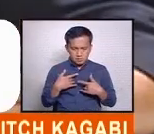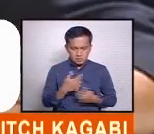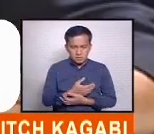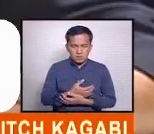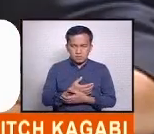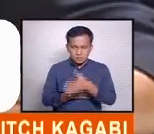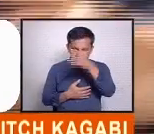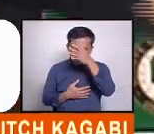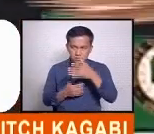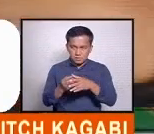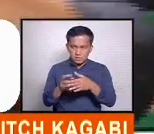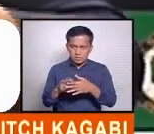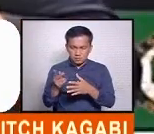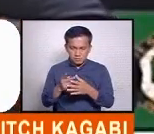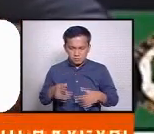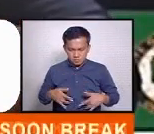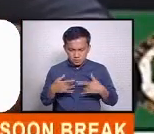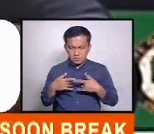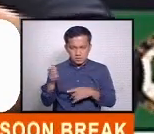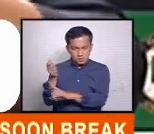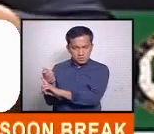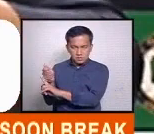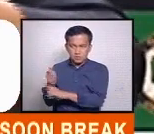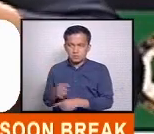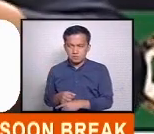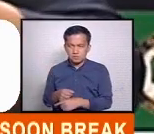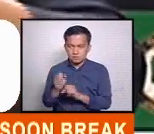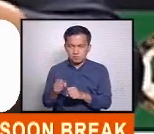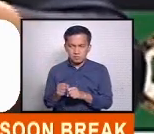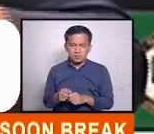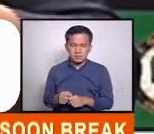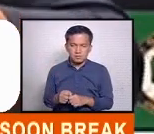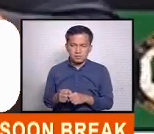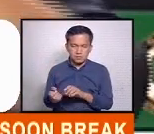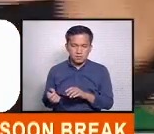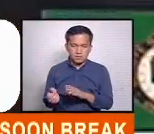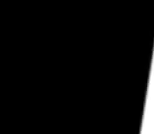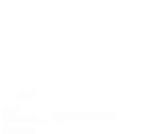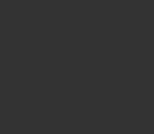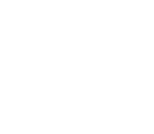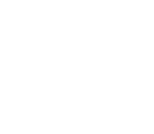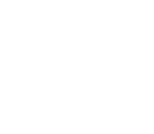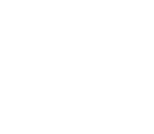ama o priority niya yung buhay niya na pwedeng mawala sa kanya.